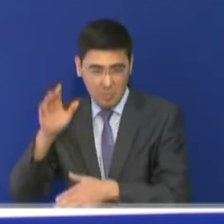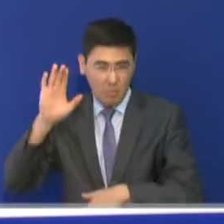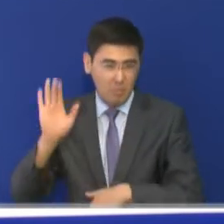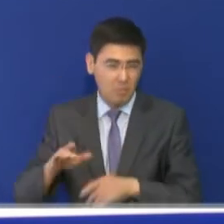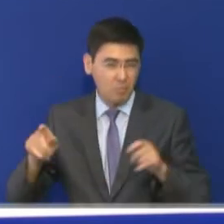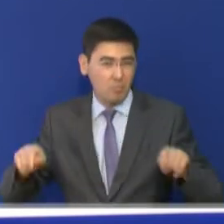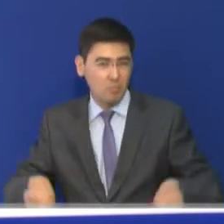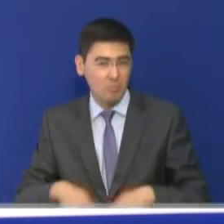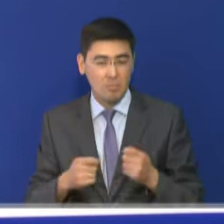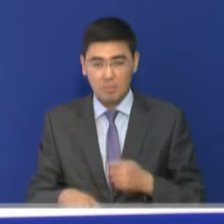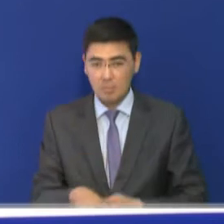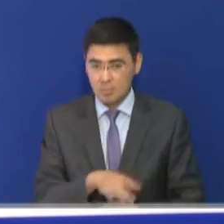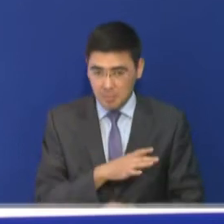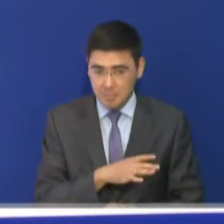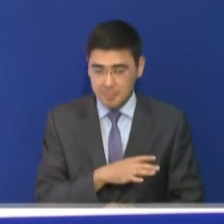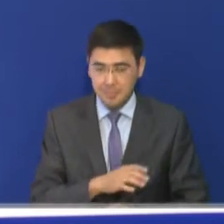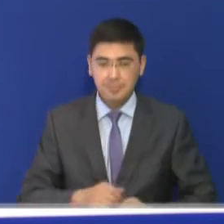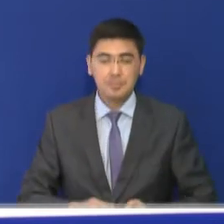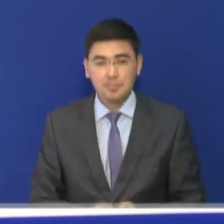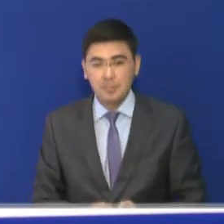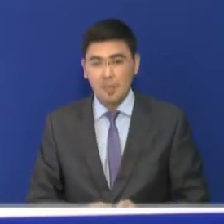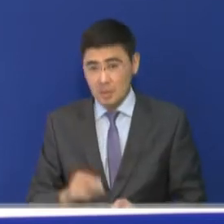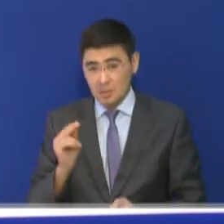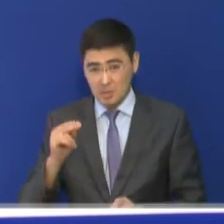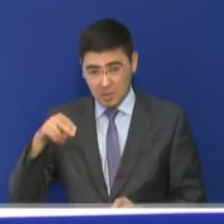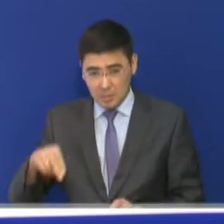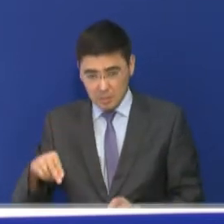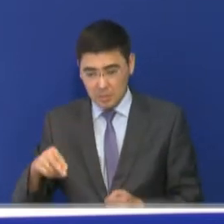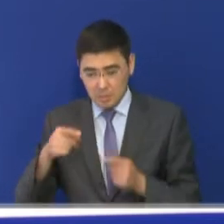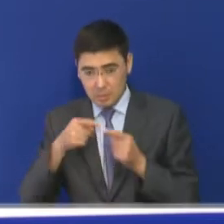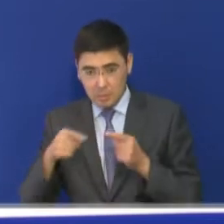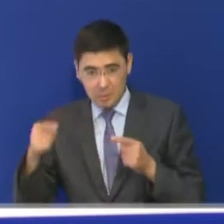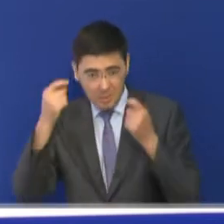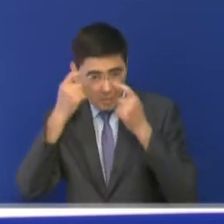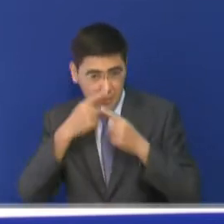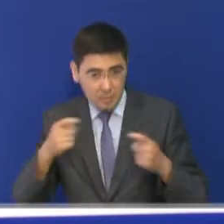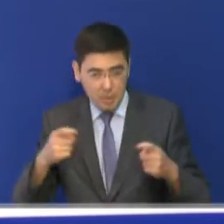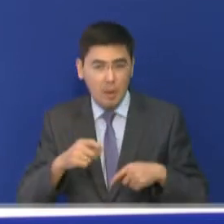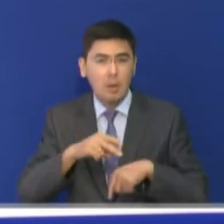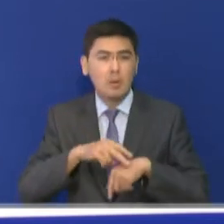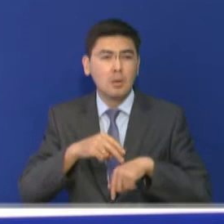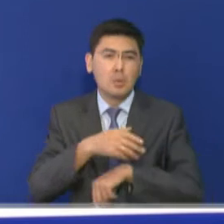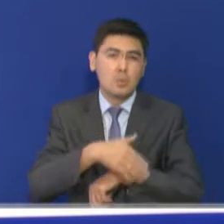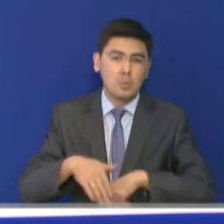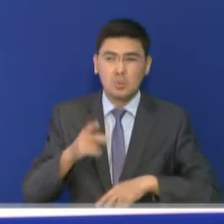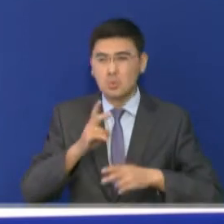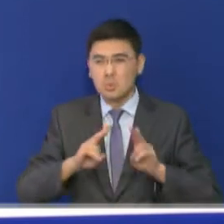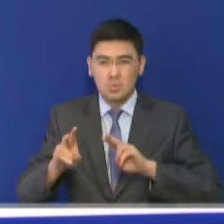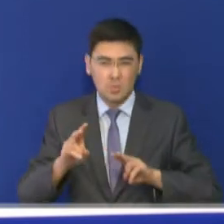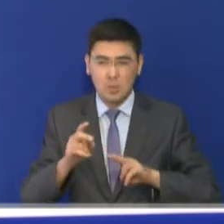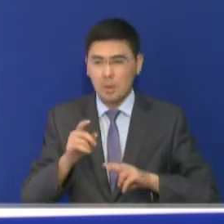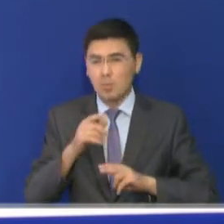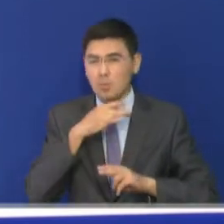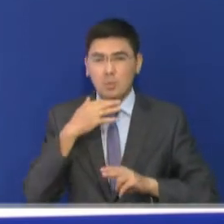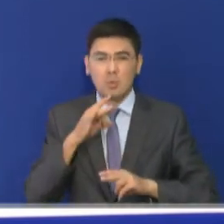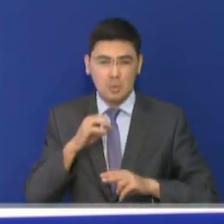департаменті баспасөз қызметінің мәліметінше, төтенше жағдай режимі жарияланғаннан бері өңірде полиция қызметкерлері көшелерді патрульдеп бірнеше